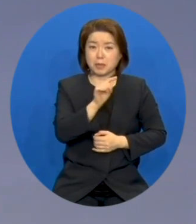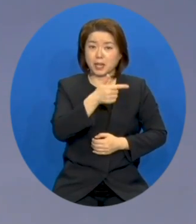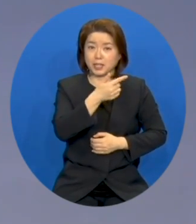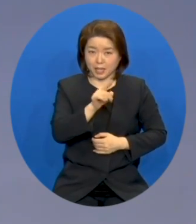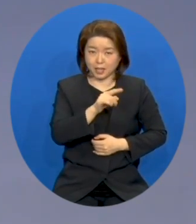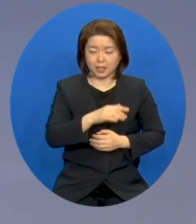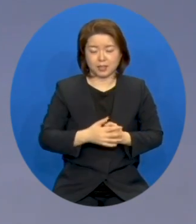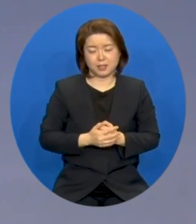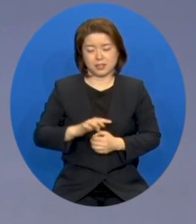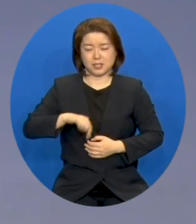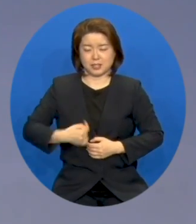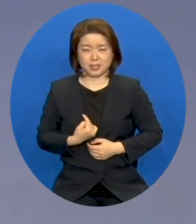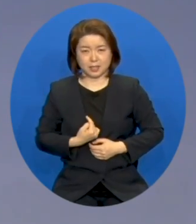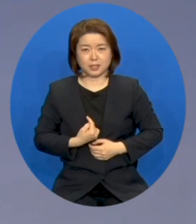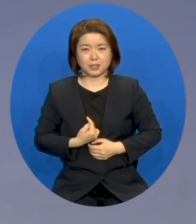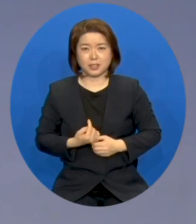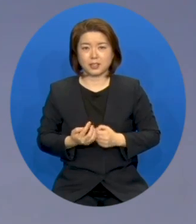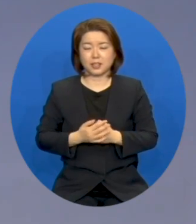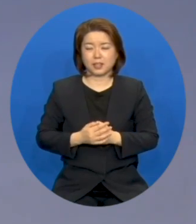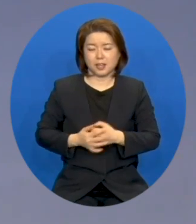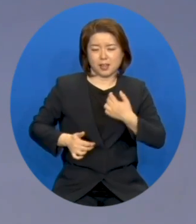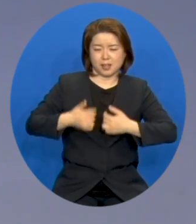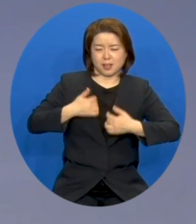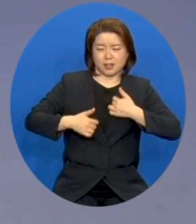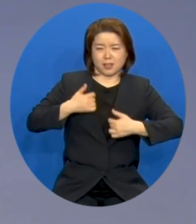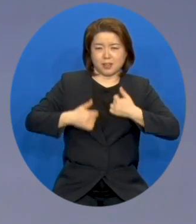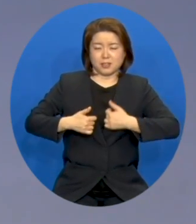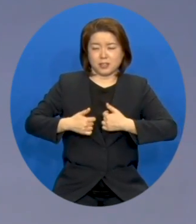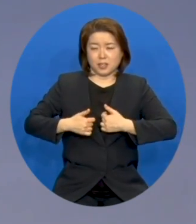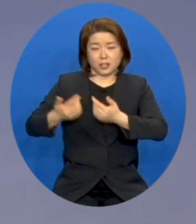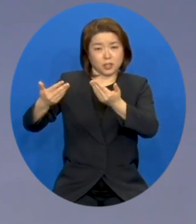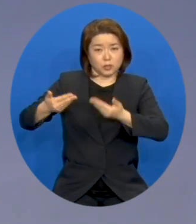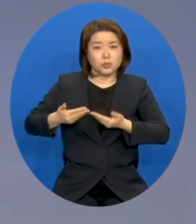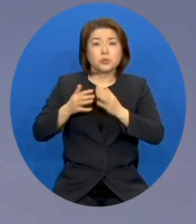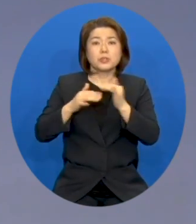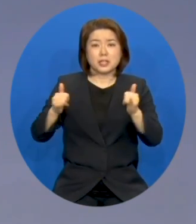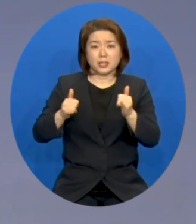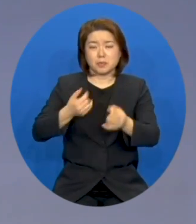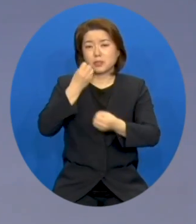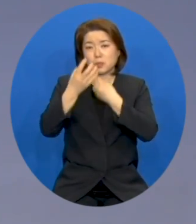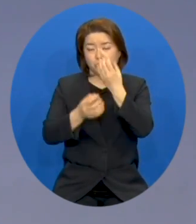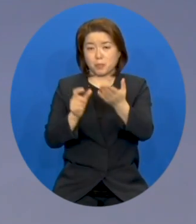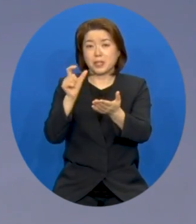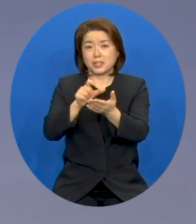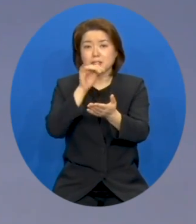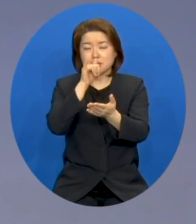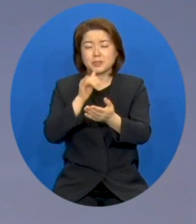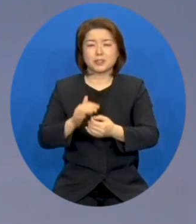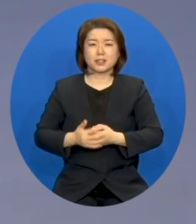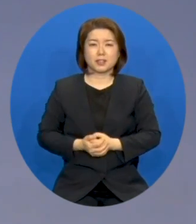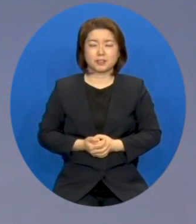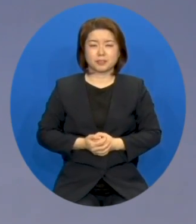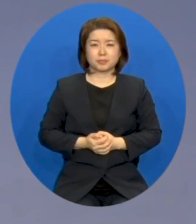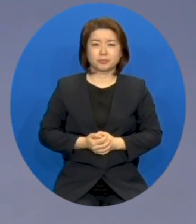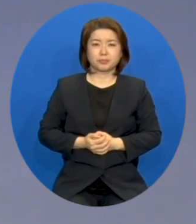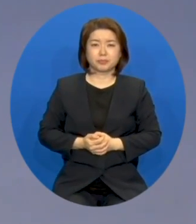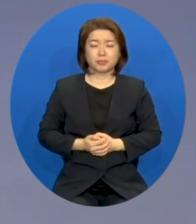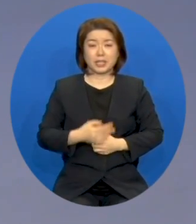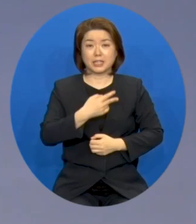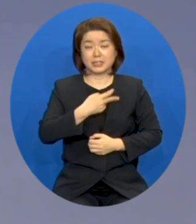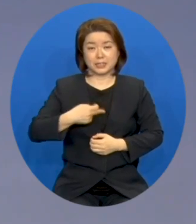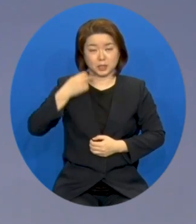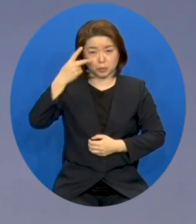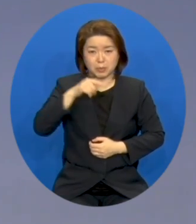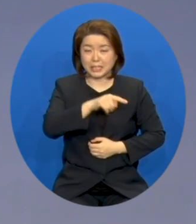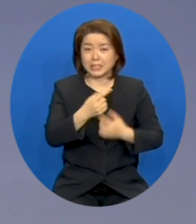스데바나가 자기에게 생기를 불러 일으키는 사람이었다고 고백을 합니다. 사도 바울이 이렇게